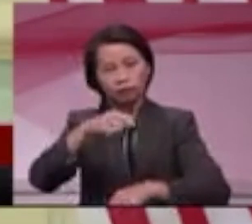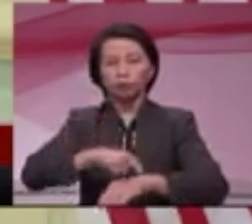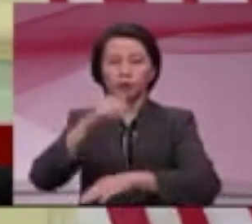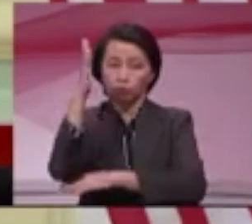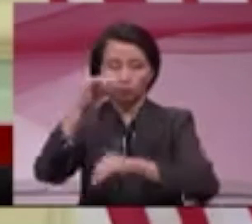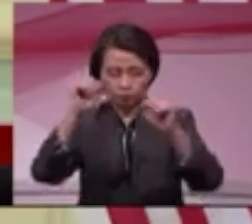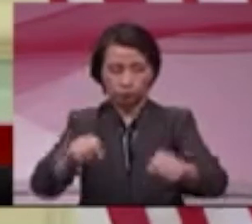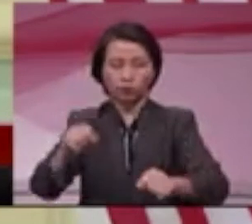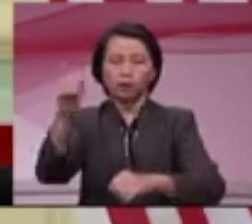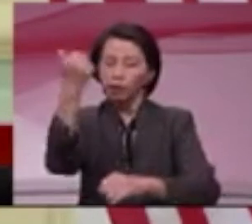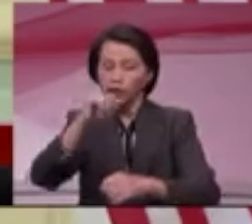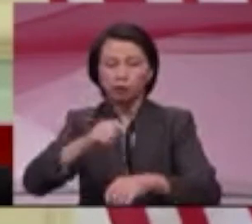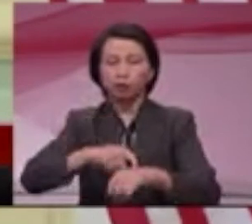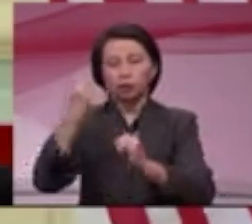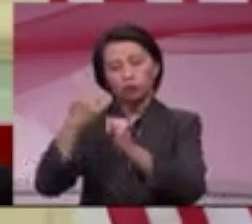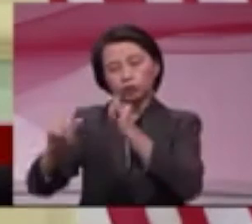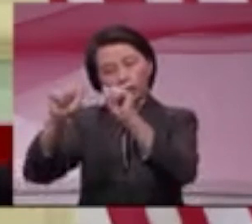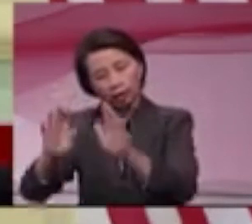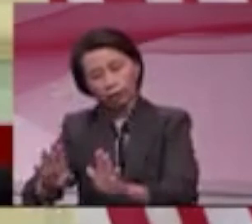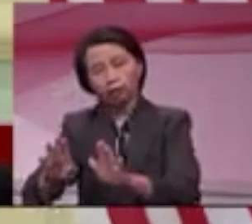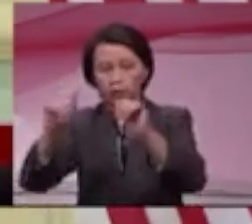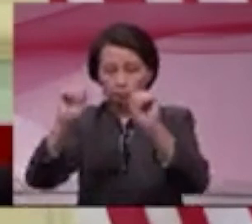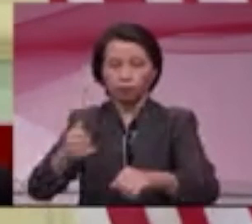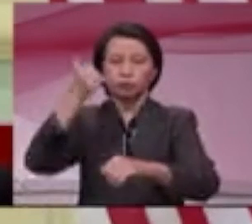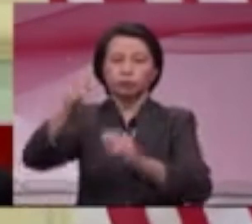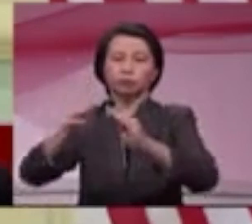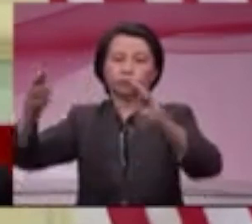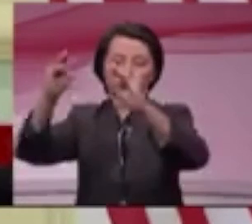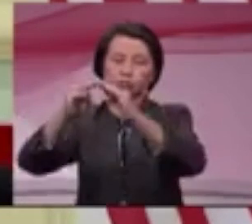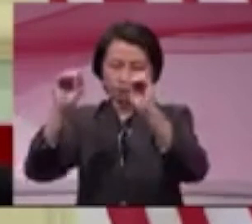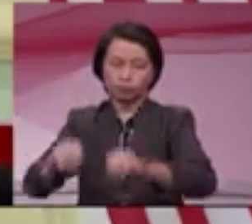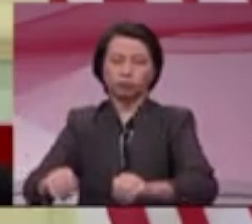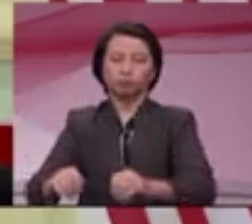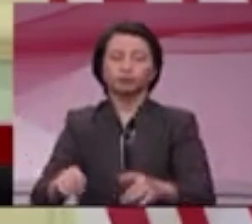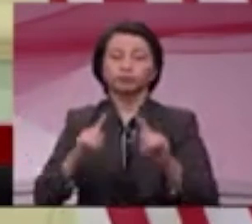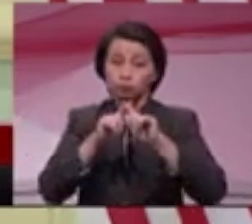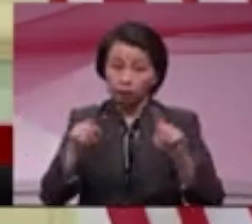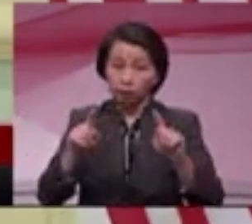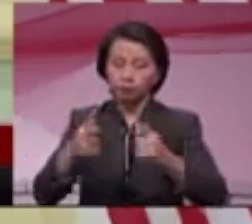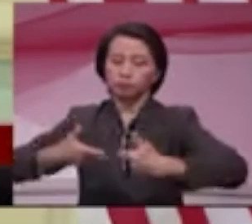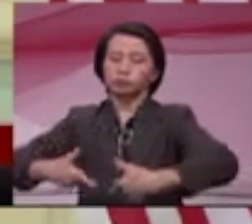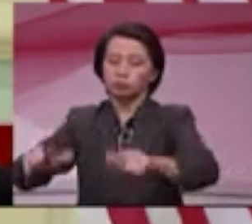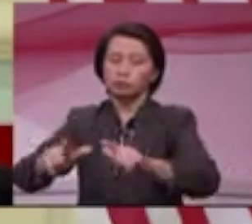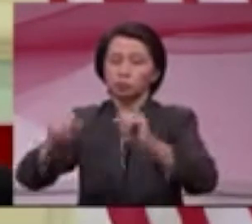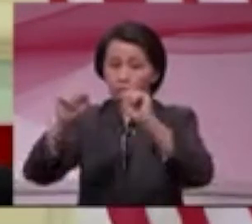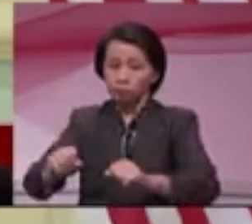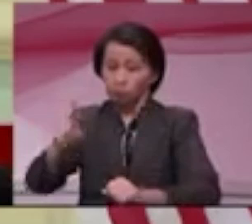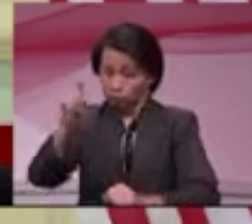lah, minggu ni, hujung minggu dan sebagainya dah boleh dilaksanakan. Walaubagaimanapun, kebenaran ini tertakluk